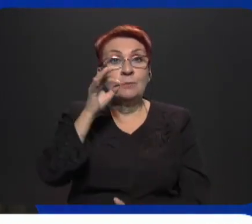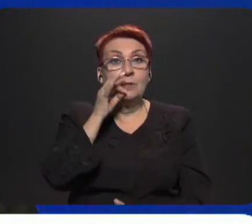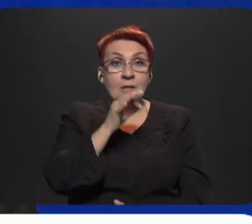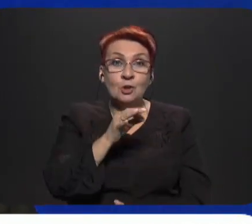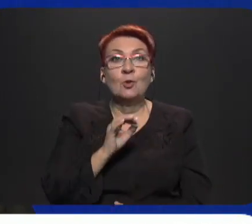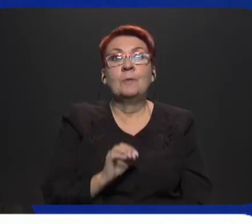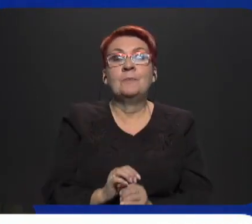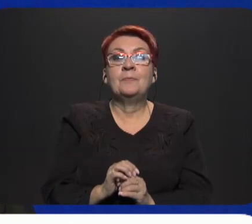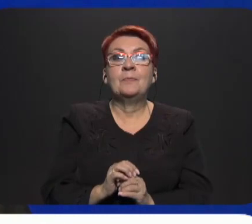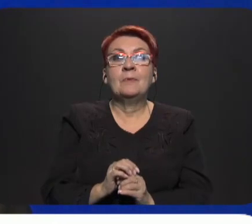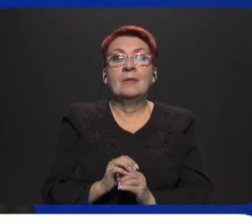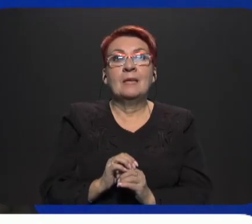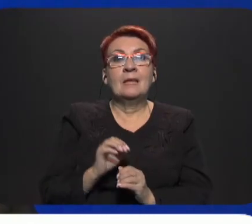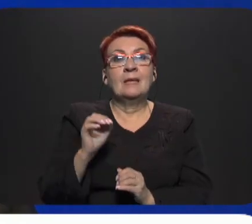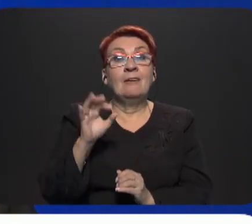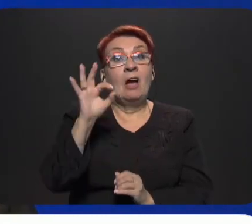обители Отца Моего